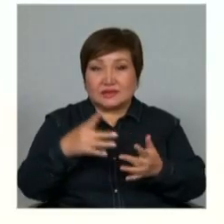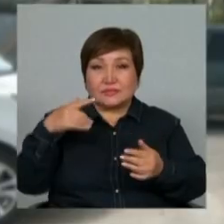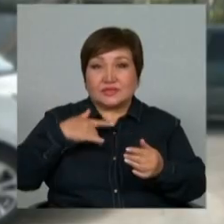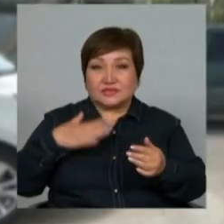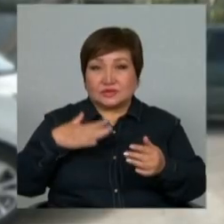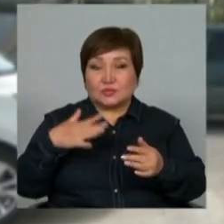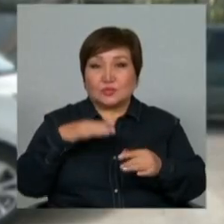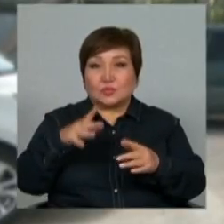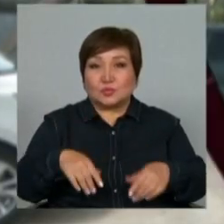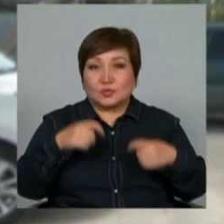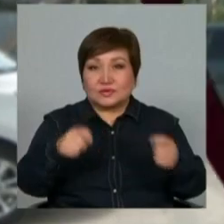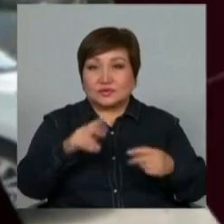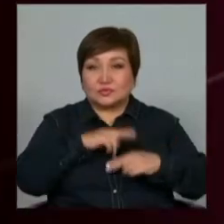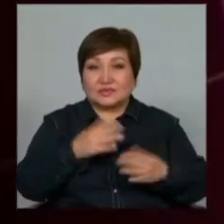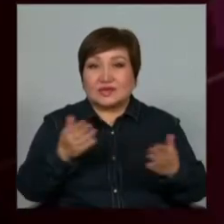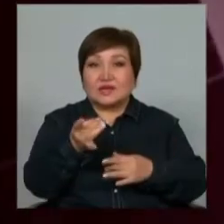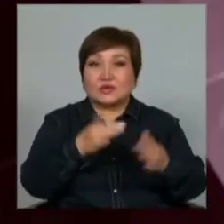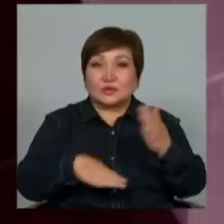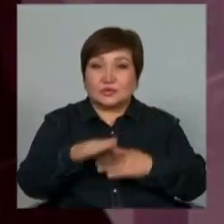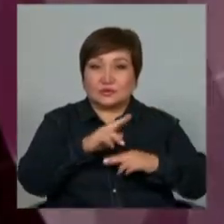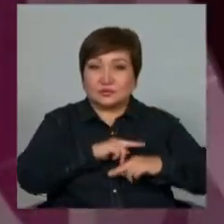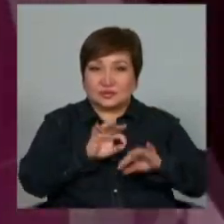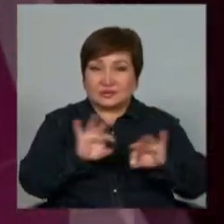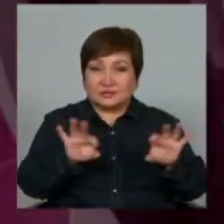аудандарда жүргізілмек? Сәлден соң.